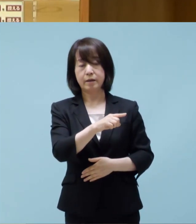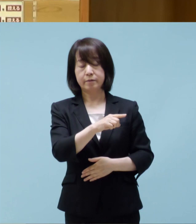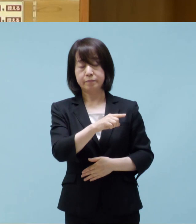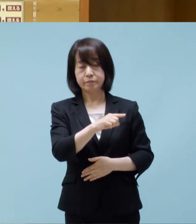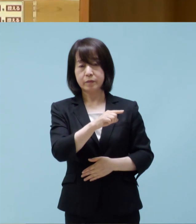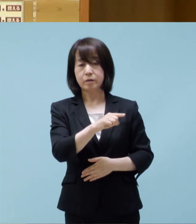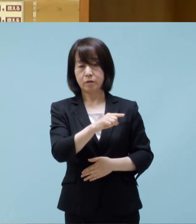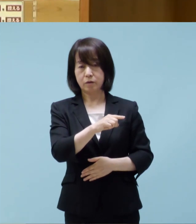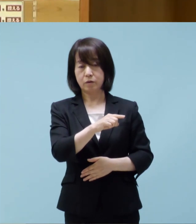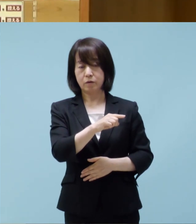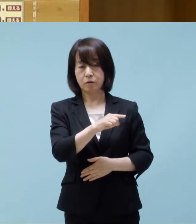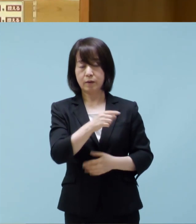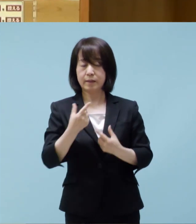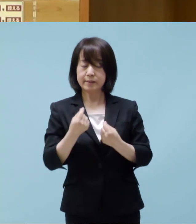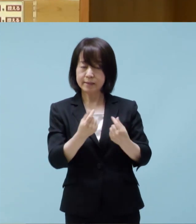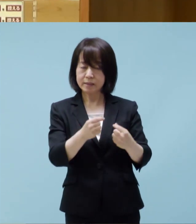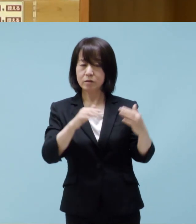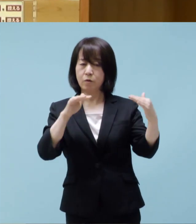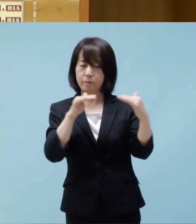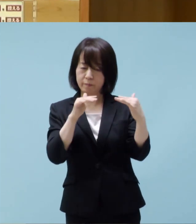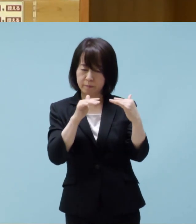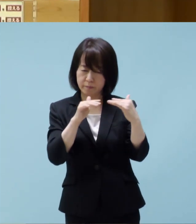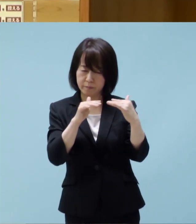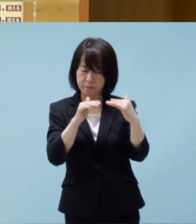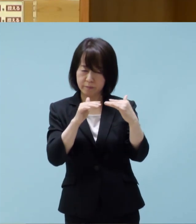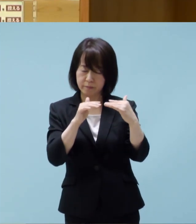議をさせていただいた中で、